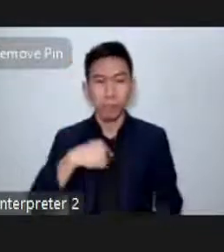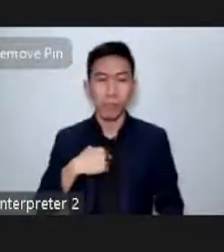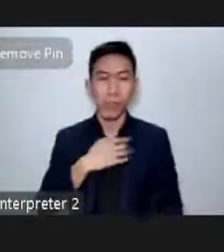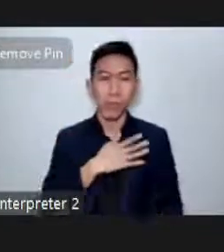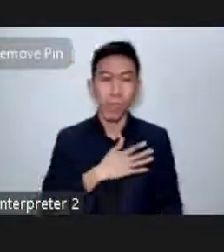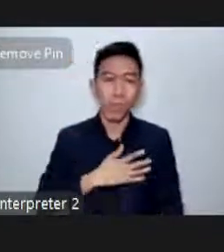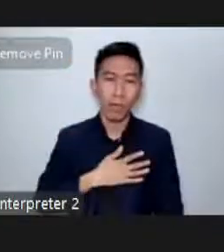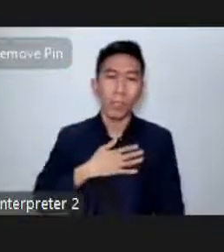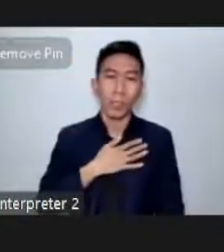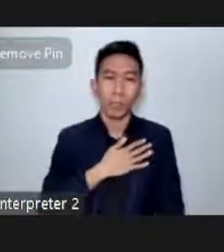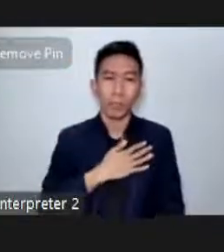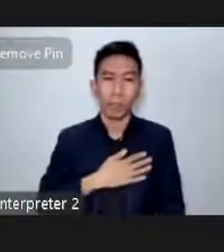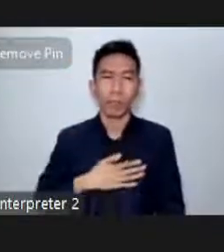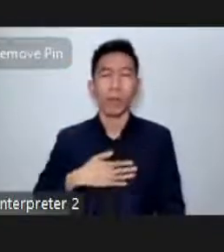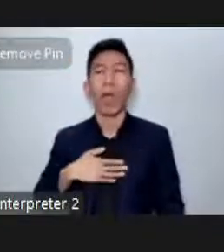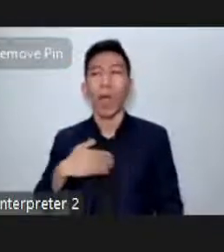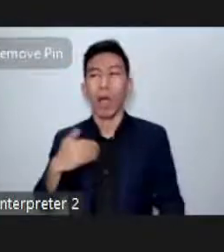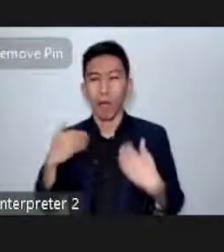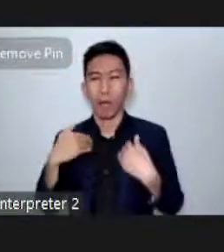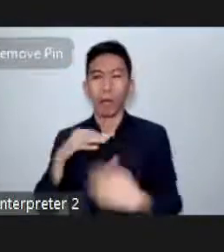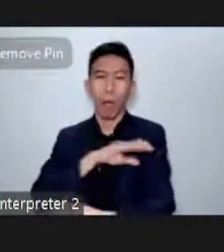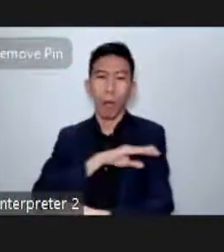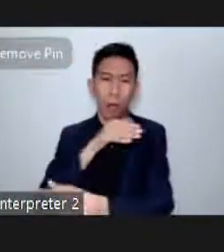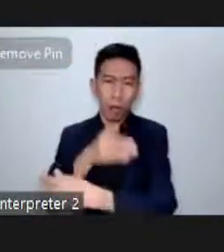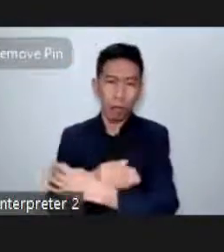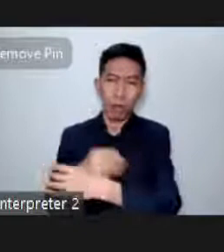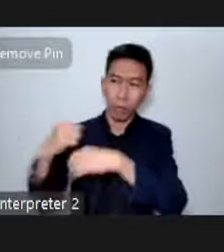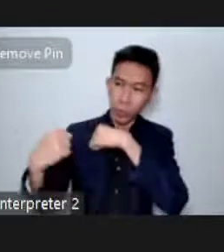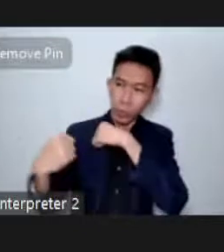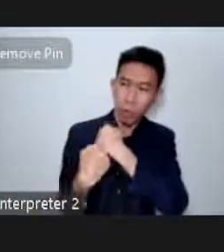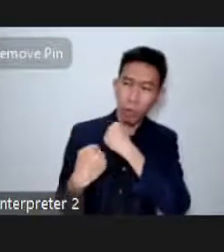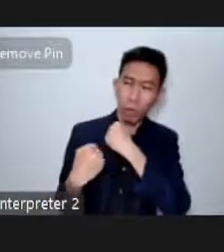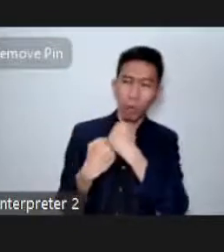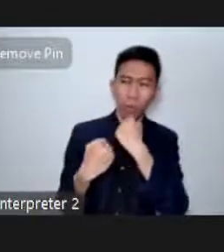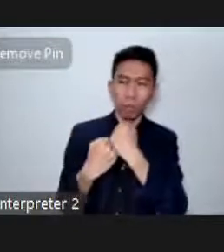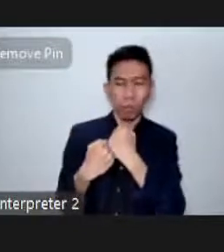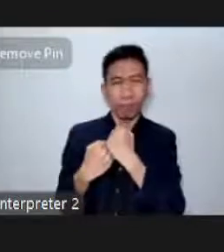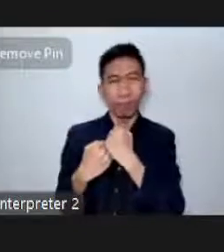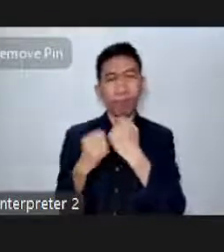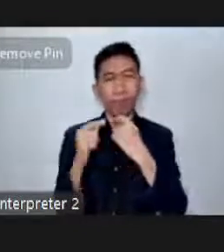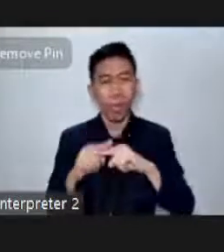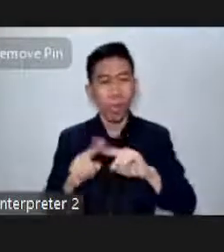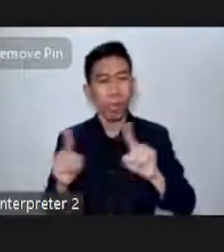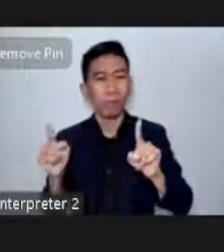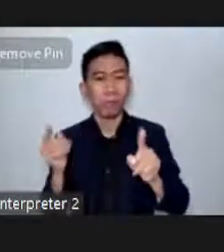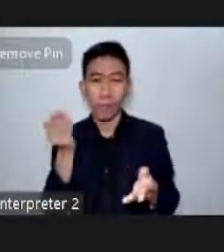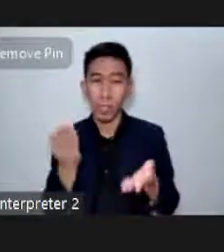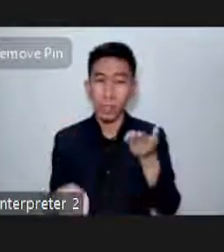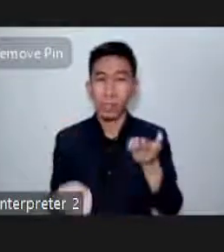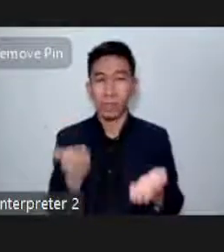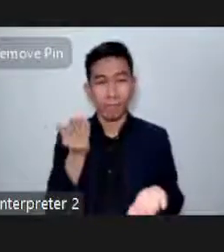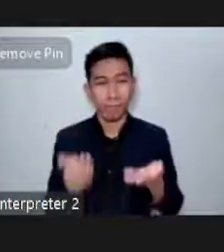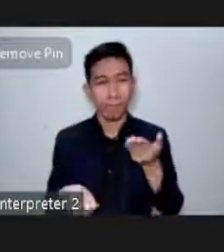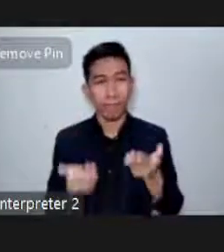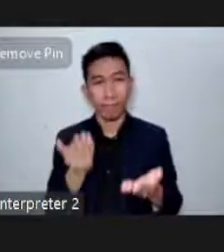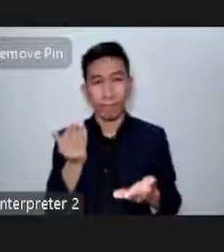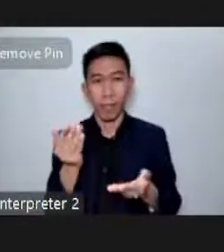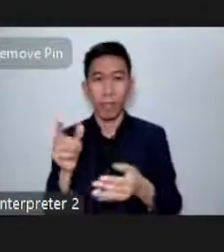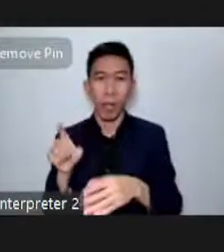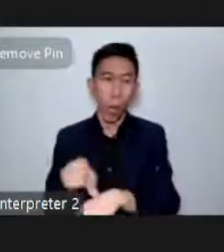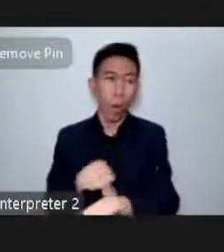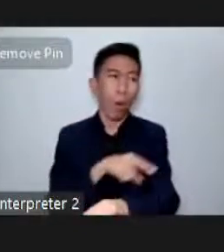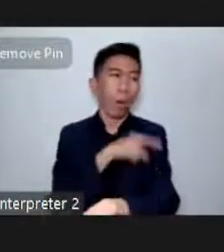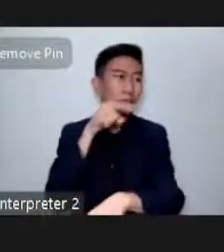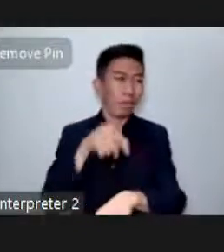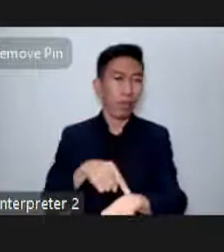lang po sana may suporta sa kanila sa akin. Pero dahil siguro sa matagal